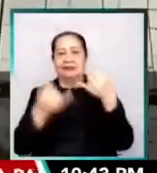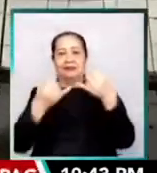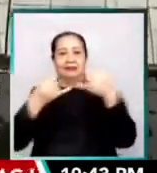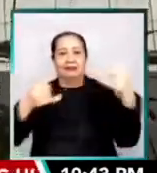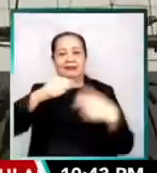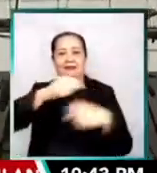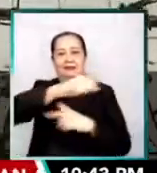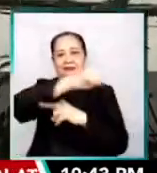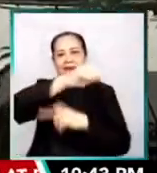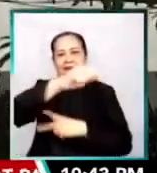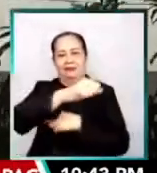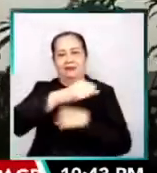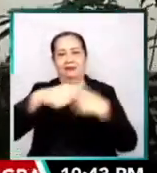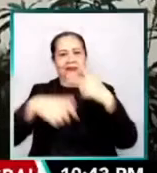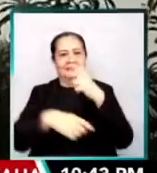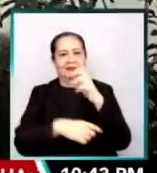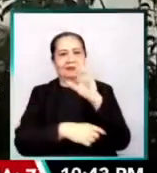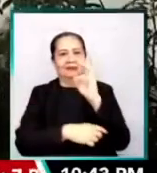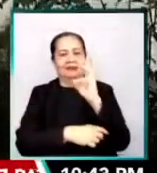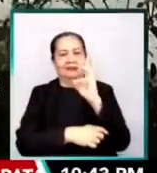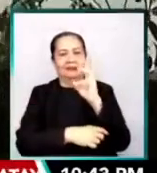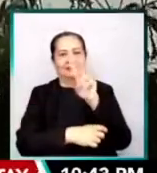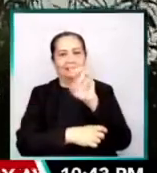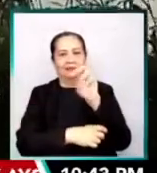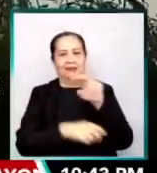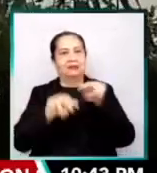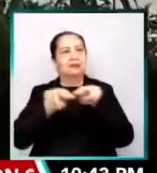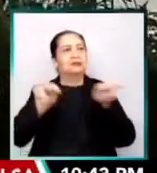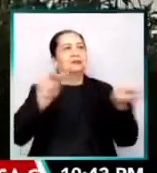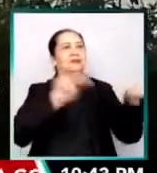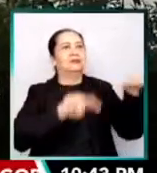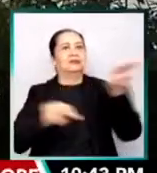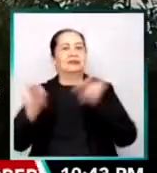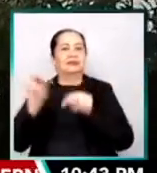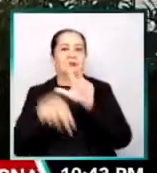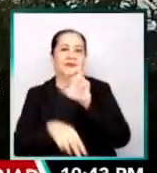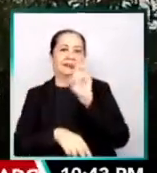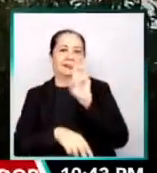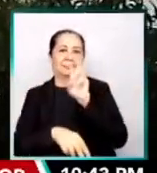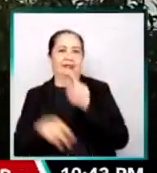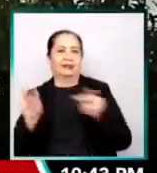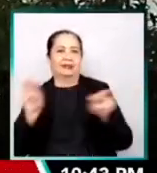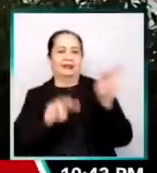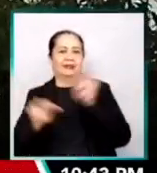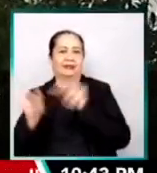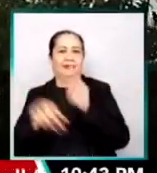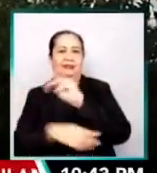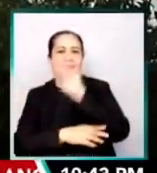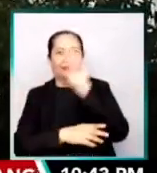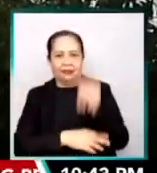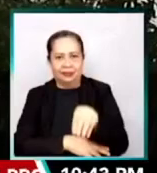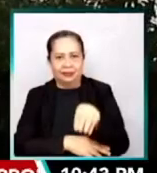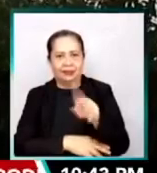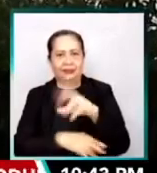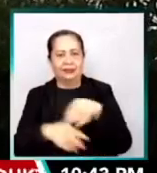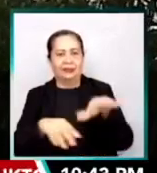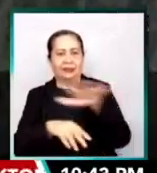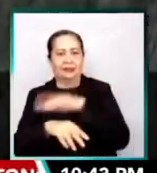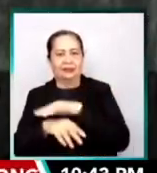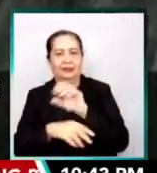sa 360 view deck. Doon nga makikita ang 360 view ng Metro Manila at ng Sierra